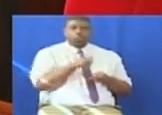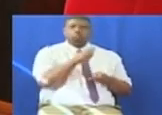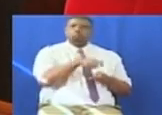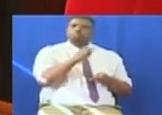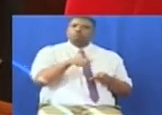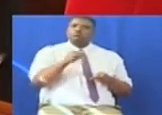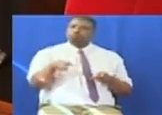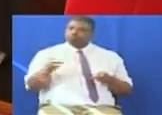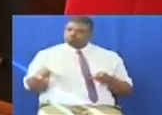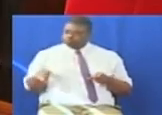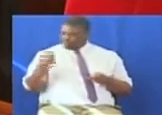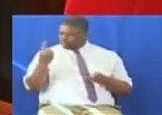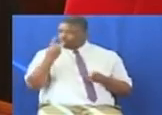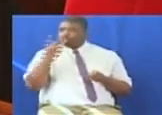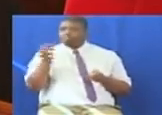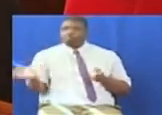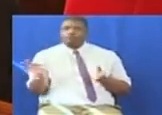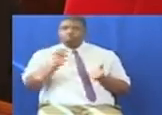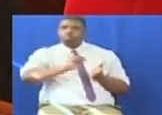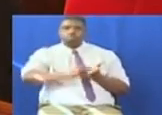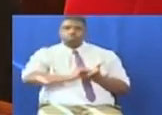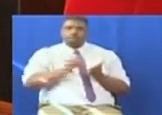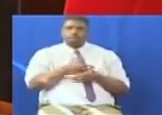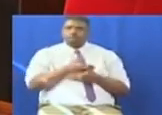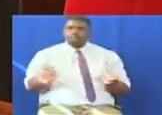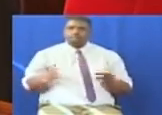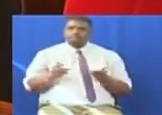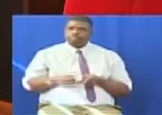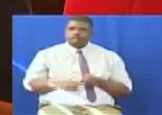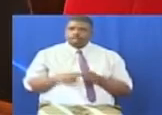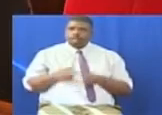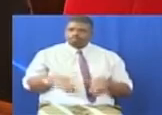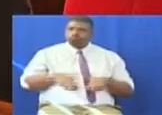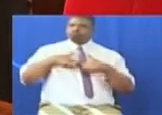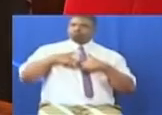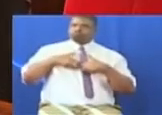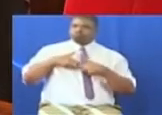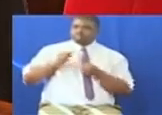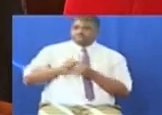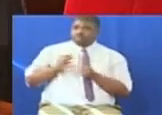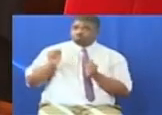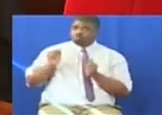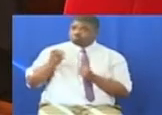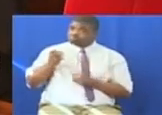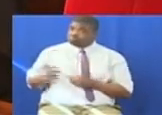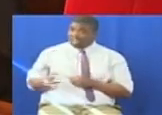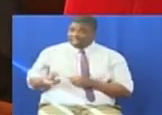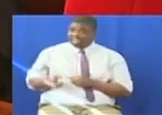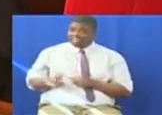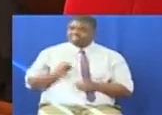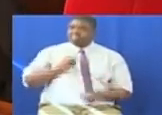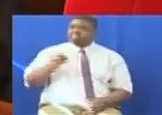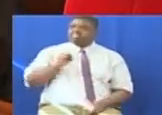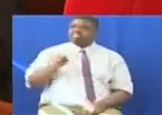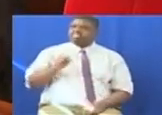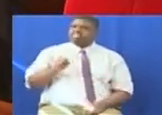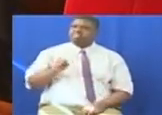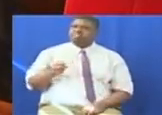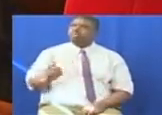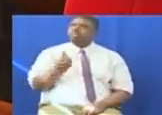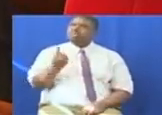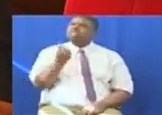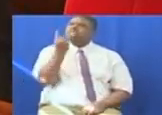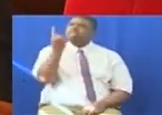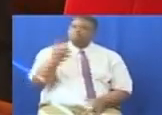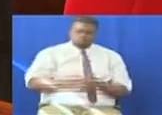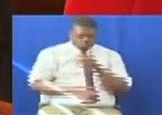katika taifa lako bila taharuki jambo baya linapotokea au janga, ni sifa ya pekee ya kiongozi.